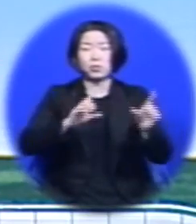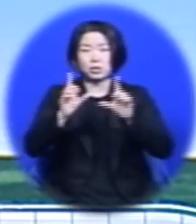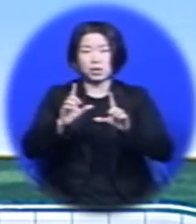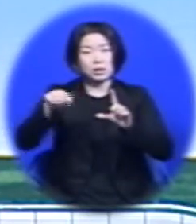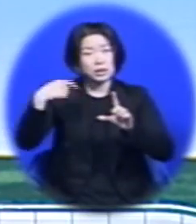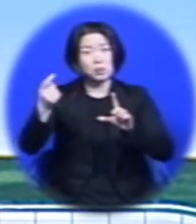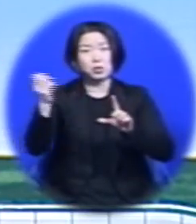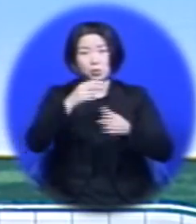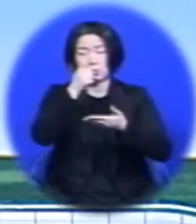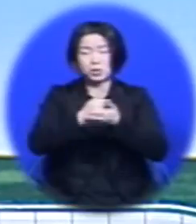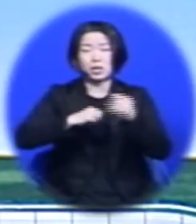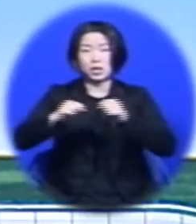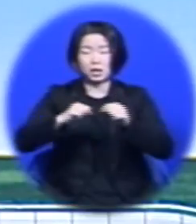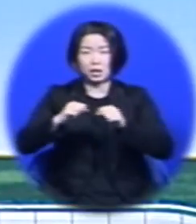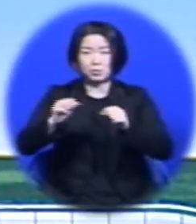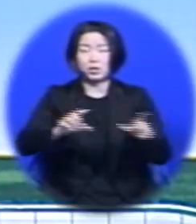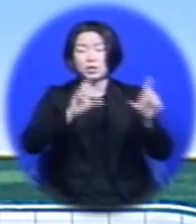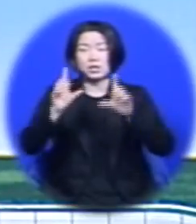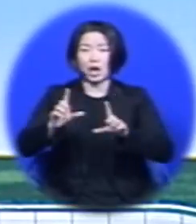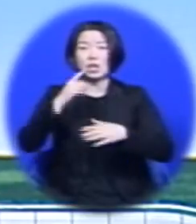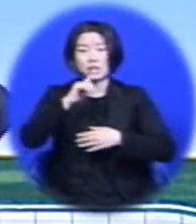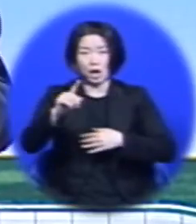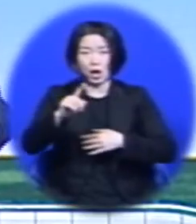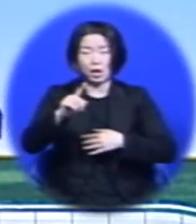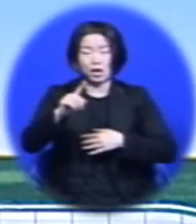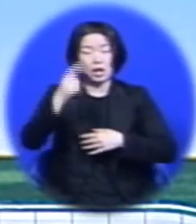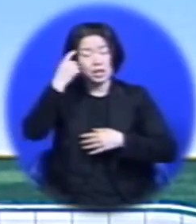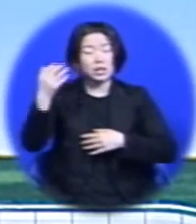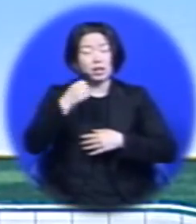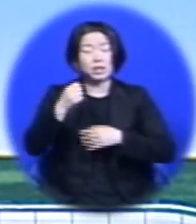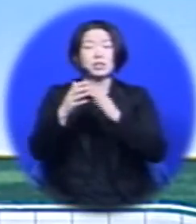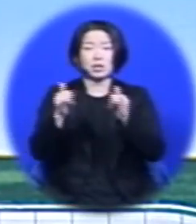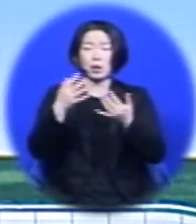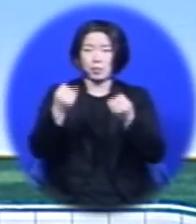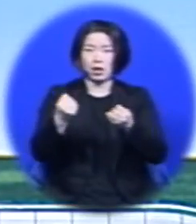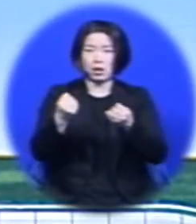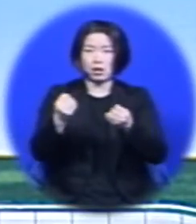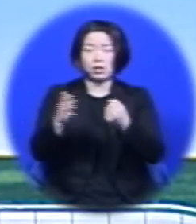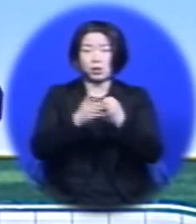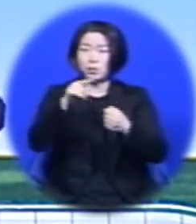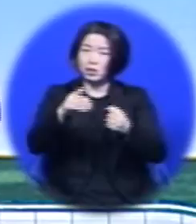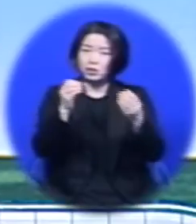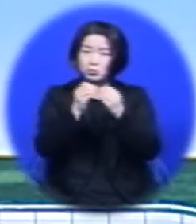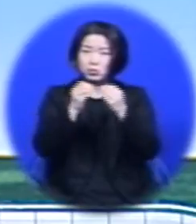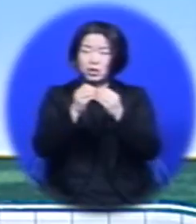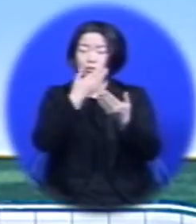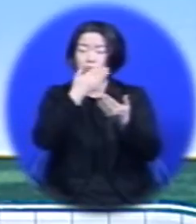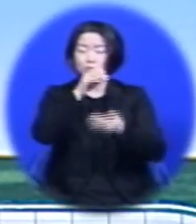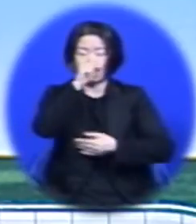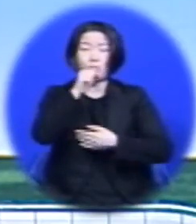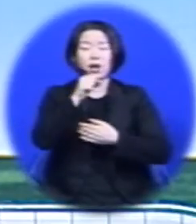잃는 분들이 많습니다 그래서 그 요절을 좋아하는 거예요 의인은 오직 믿음으로